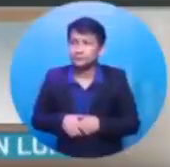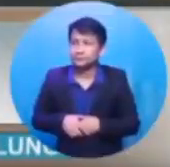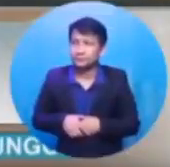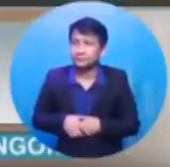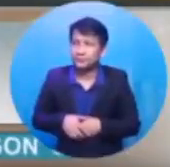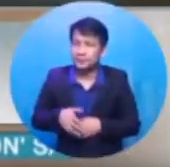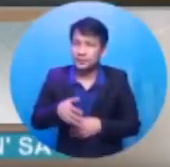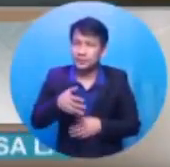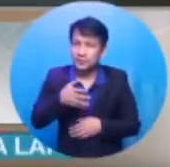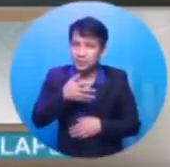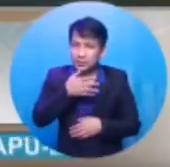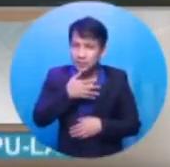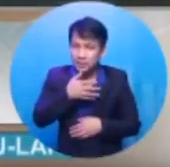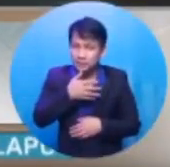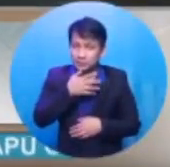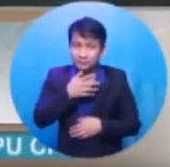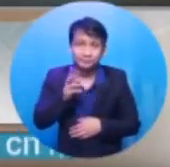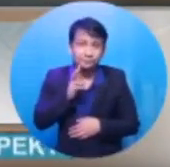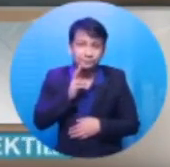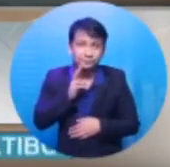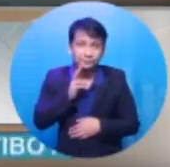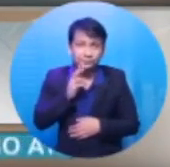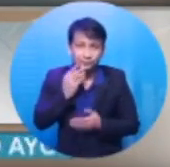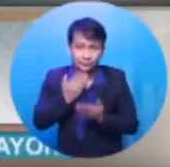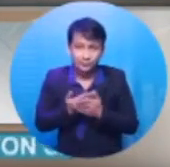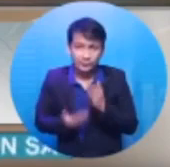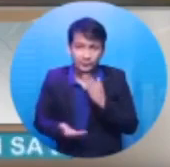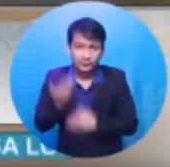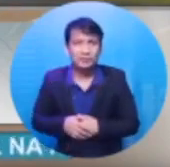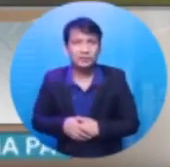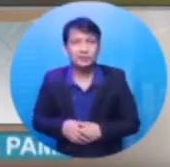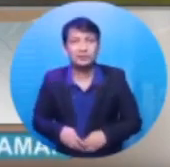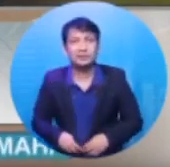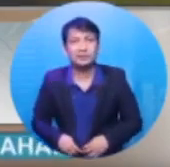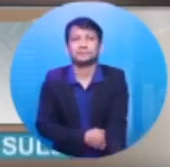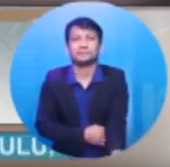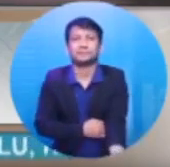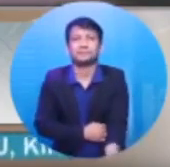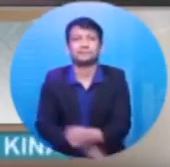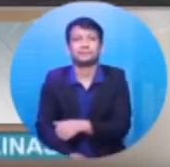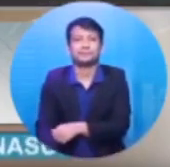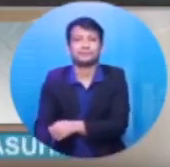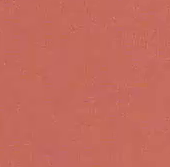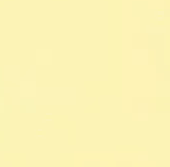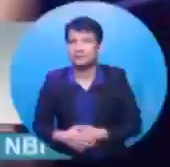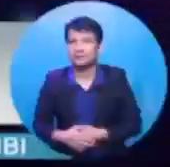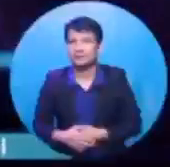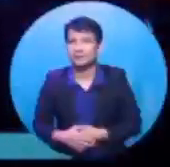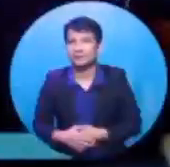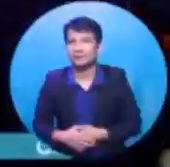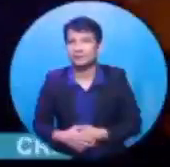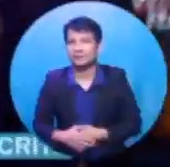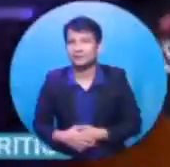Nanay, Villadares, magandang umaga po. Nay, naputol. Carol, sayaw muna!